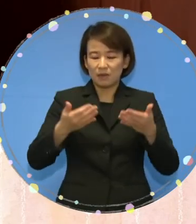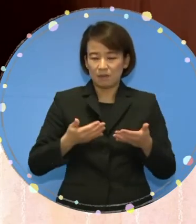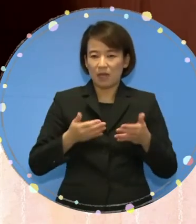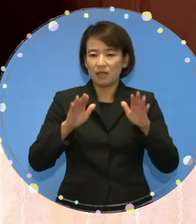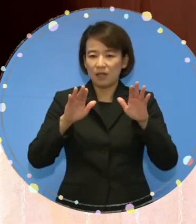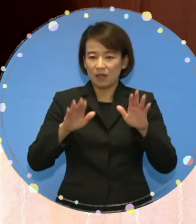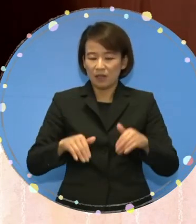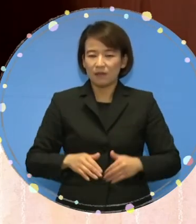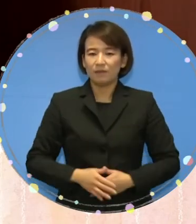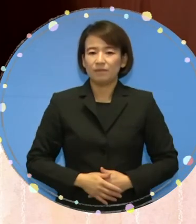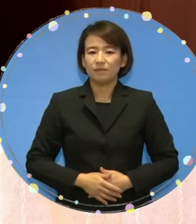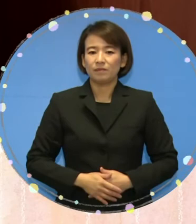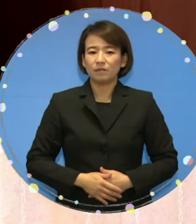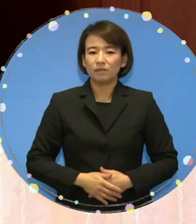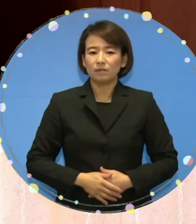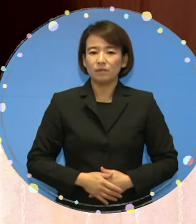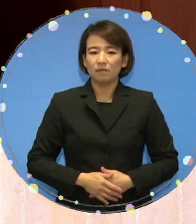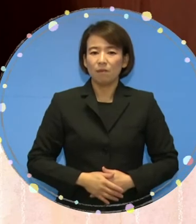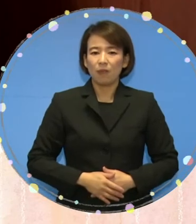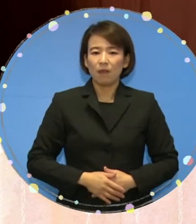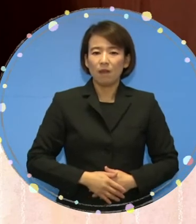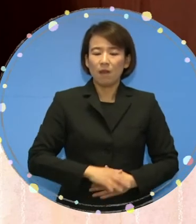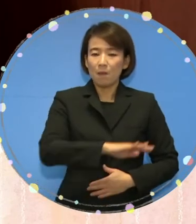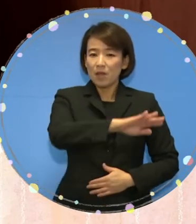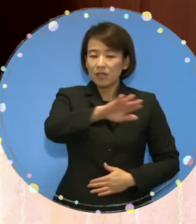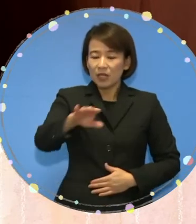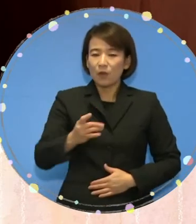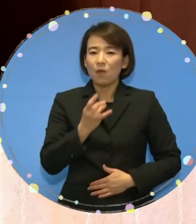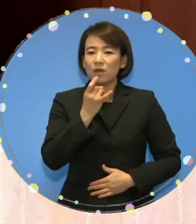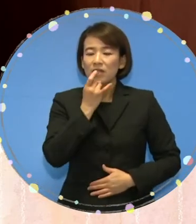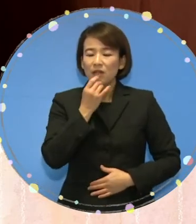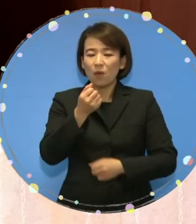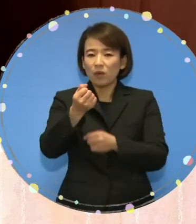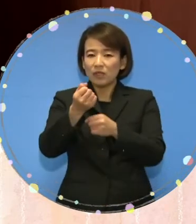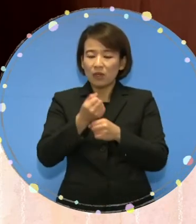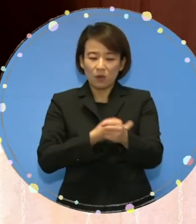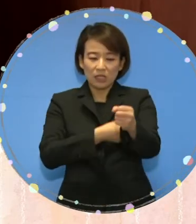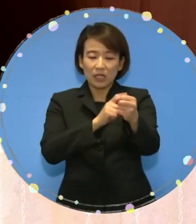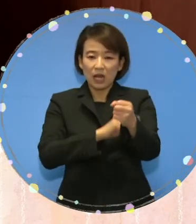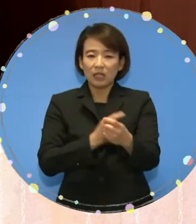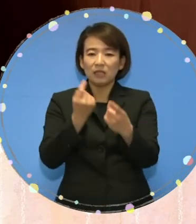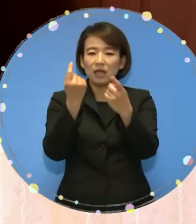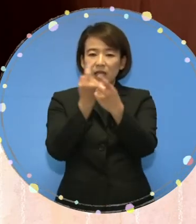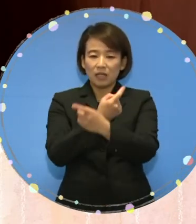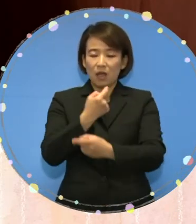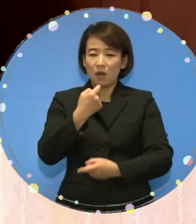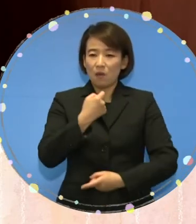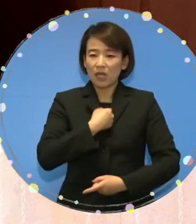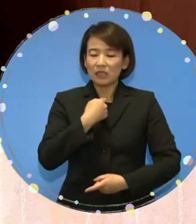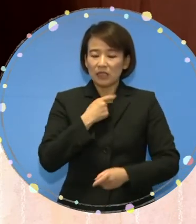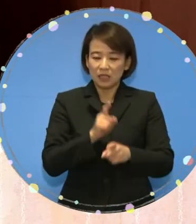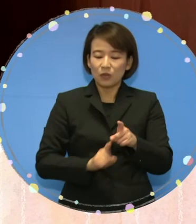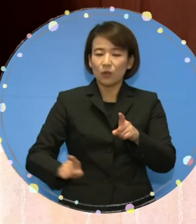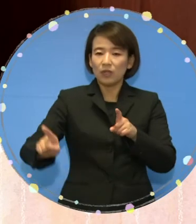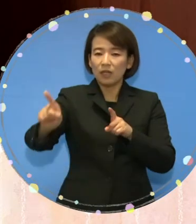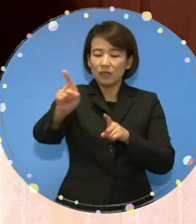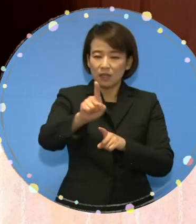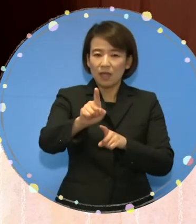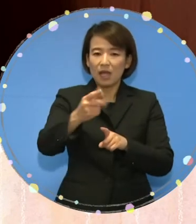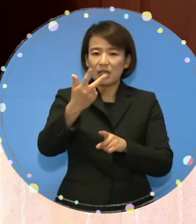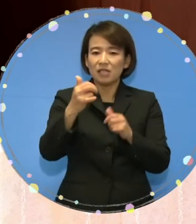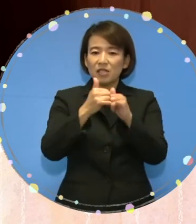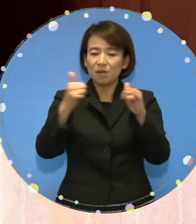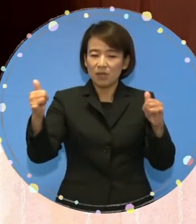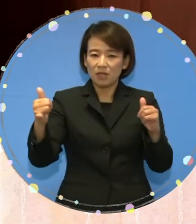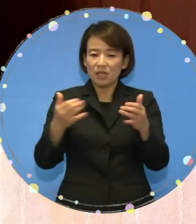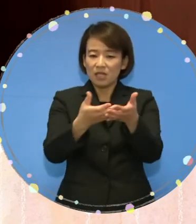賜りました皆様方の期待と信頼を力私自身が先頭に立ち市民